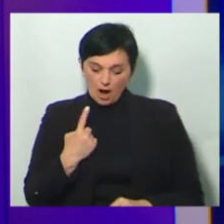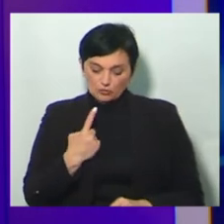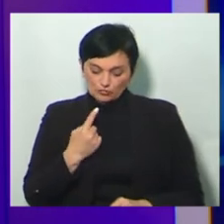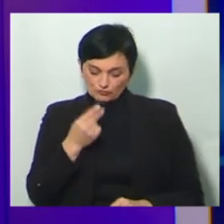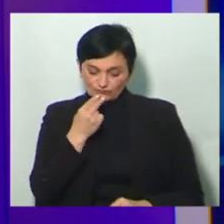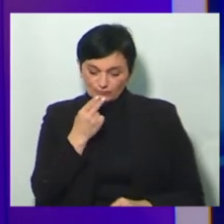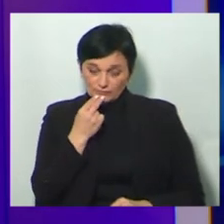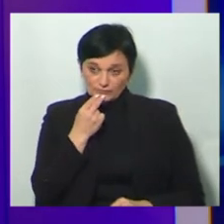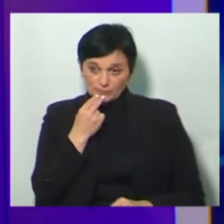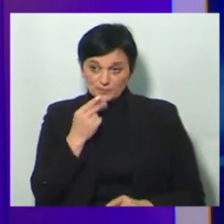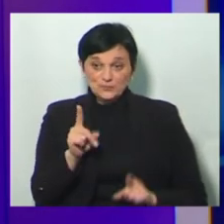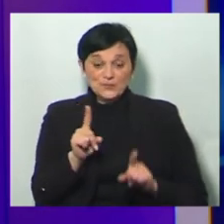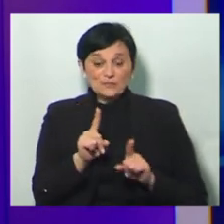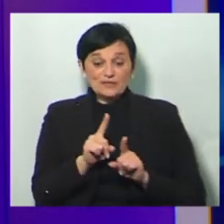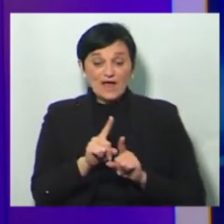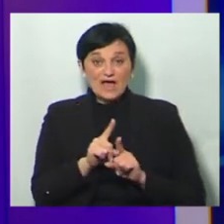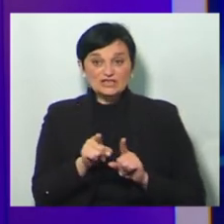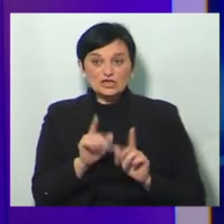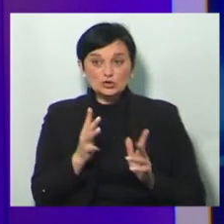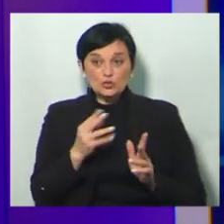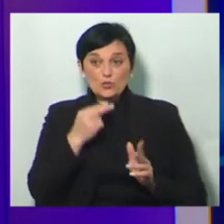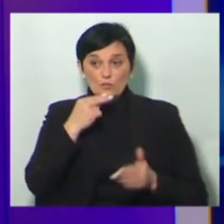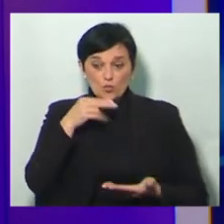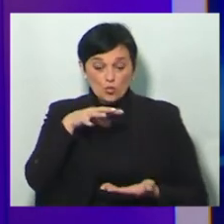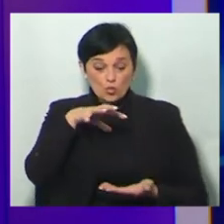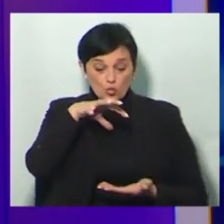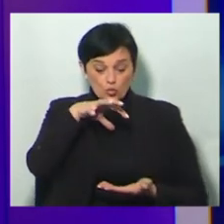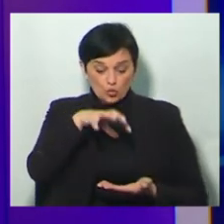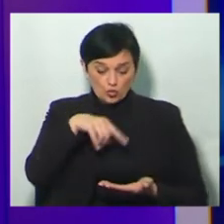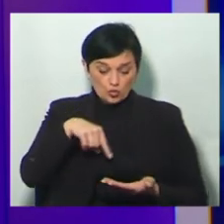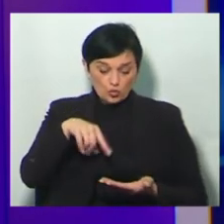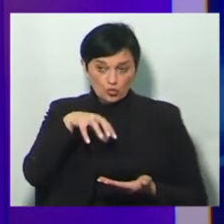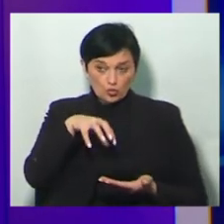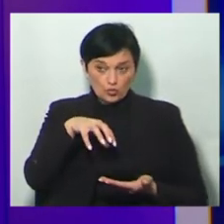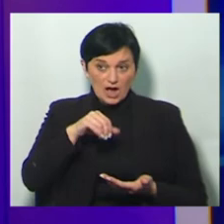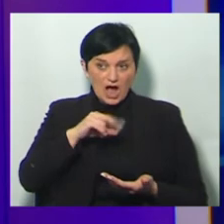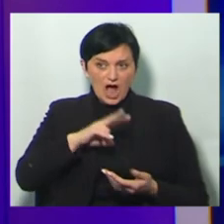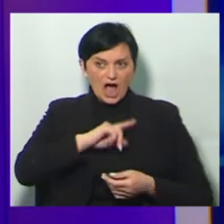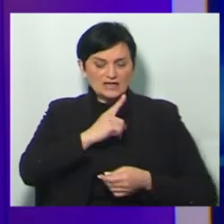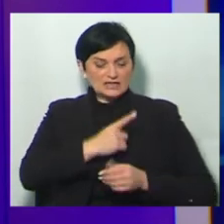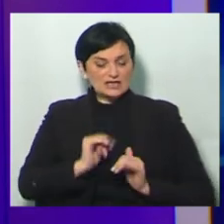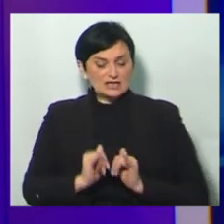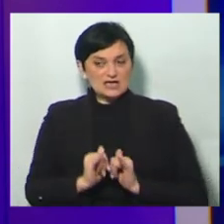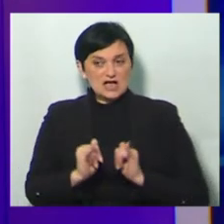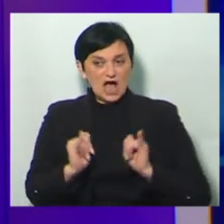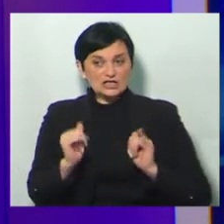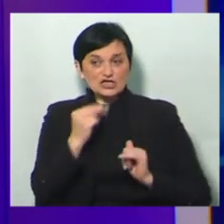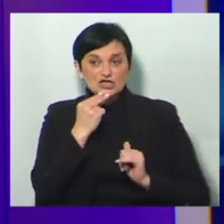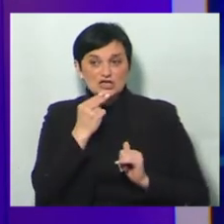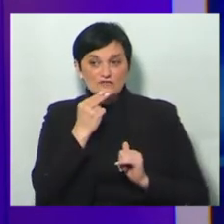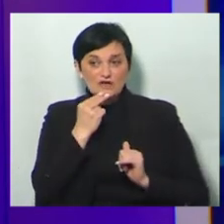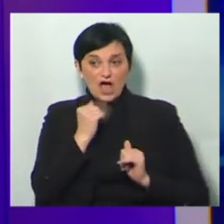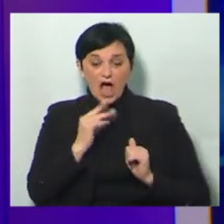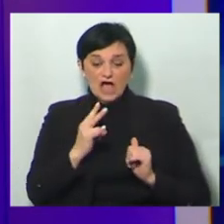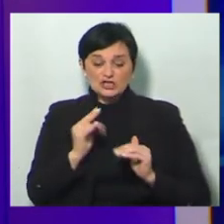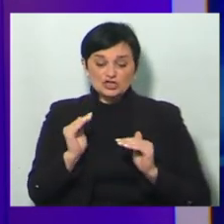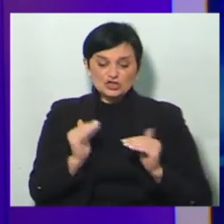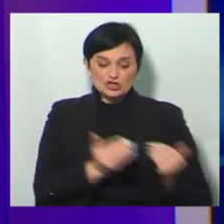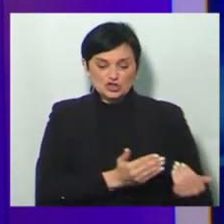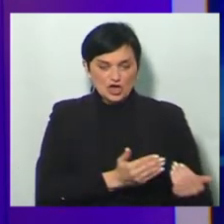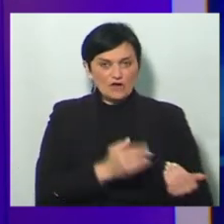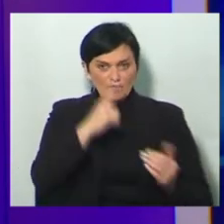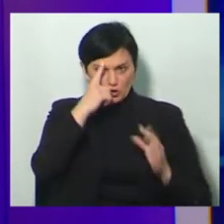კვება. Ასეთ შემთხვევაში ულუფის ცვლილება ან უკიდურესად გაძლიერება კვების, ან უკიდურესად შეკვეცა